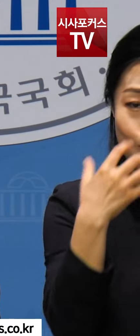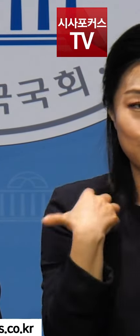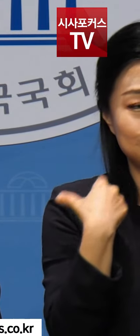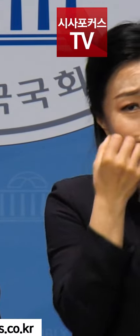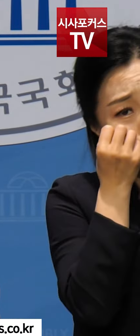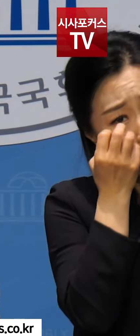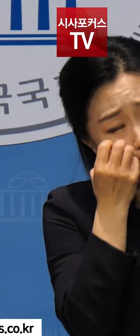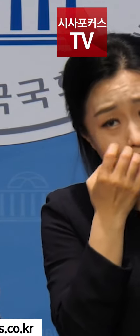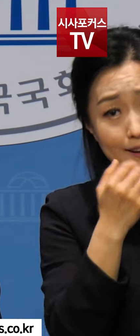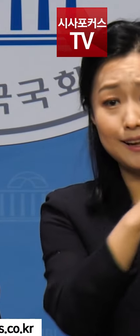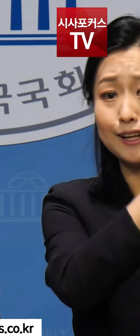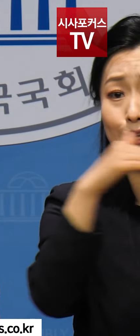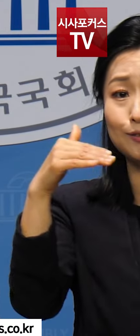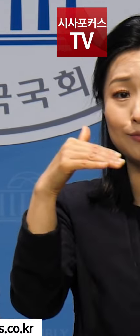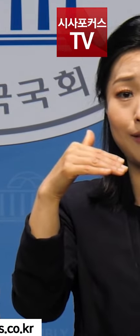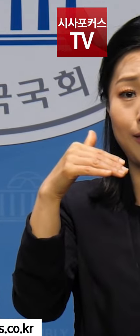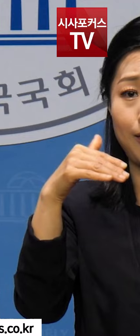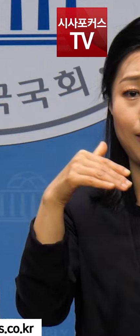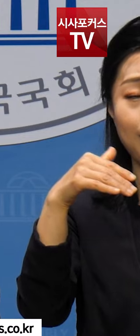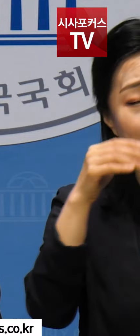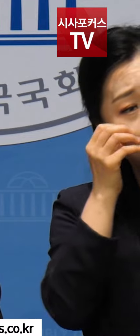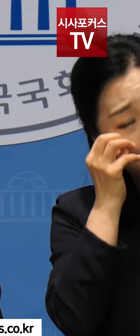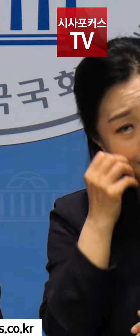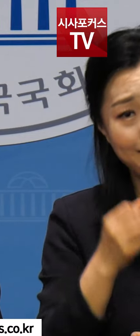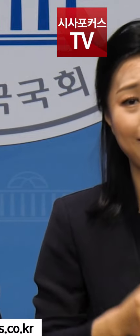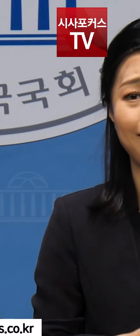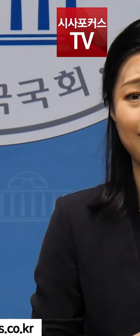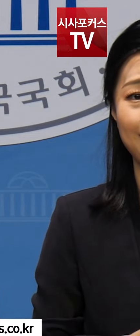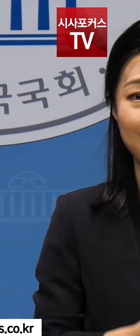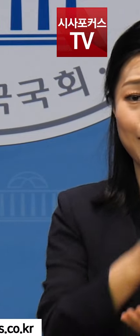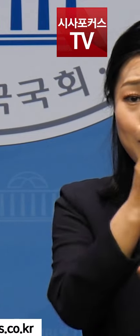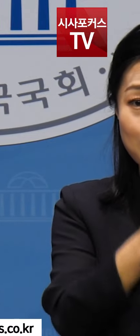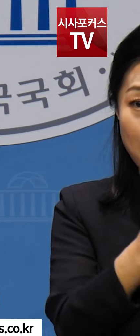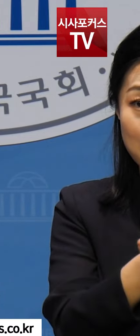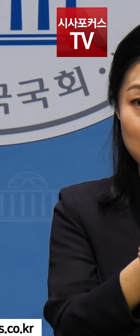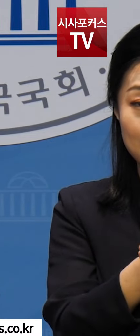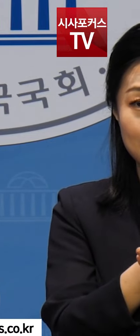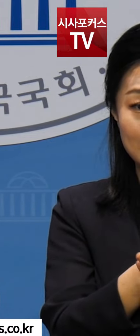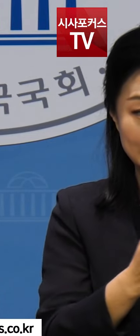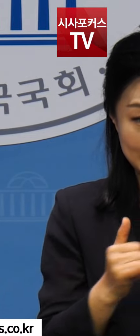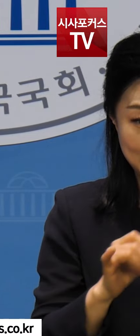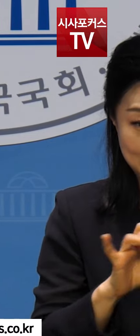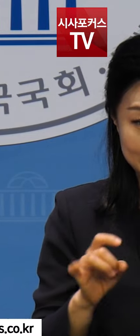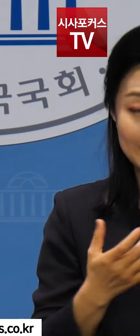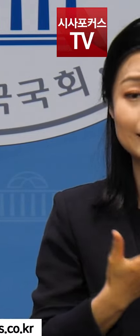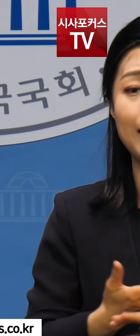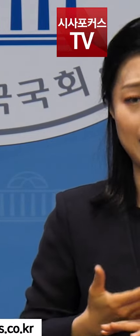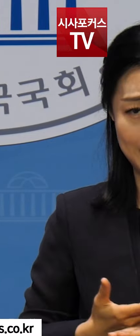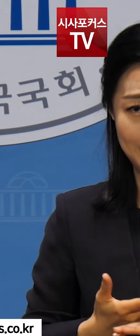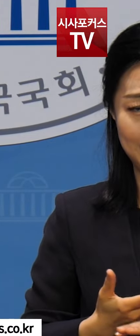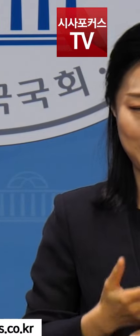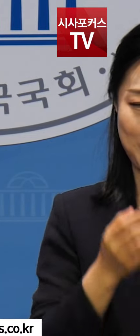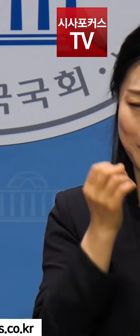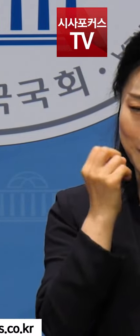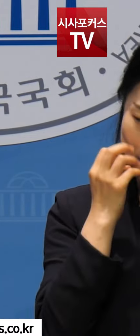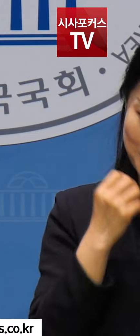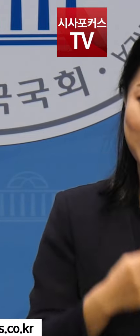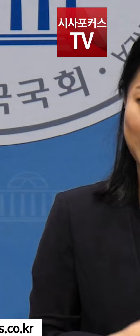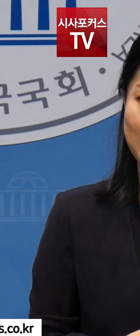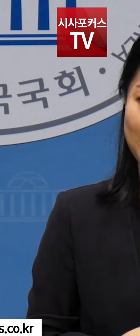가지 잣대가 법의 적용이 사람마다 다르는 게 특징이다라고 저는 생각하고